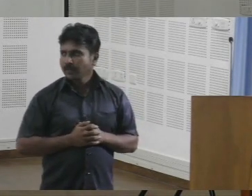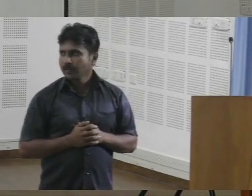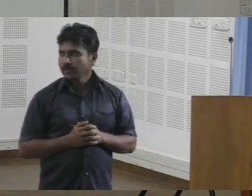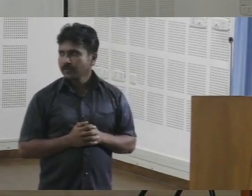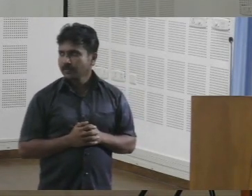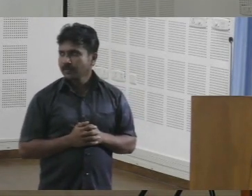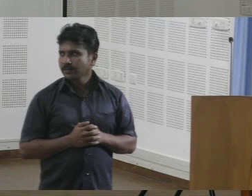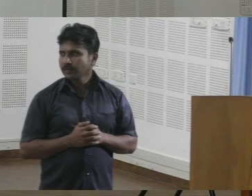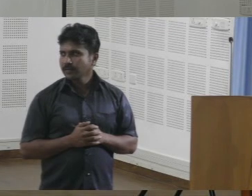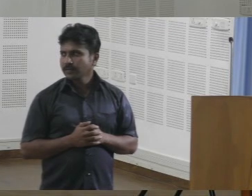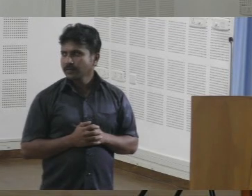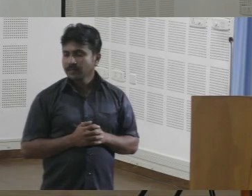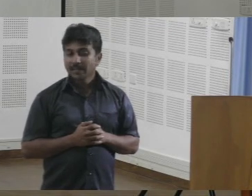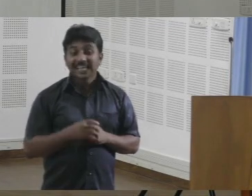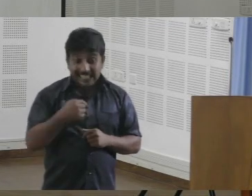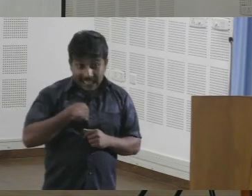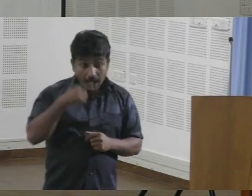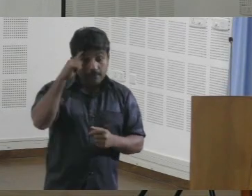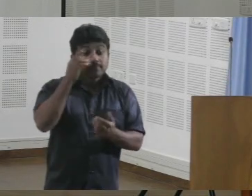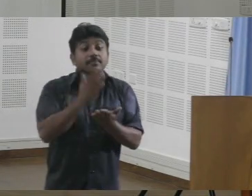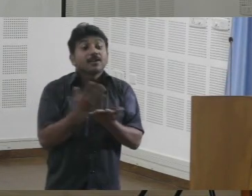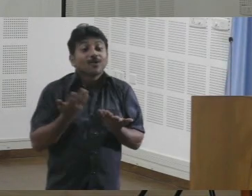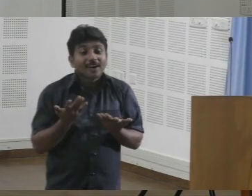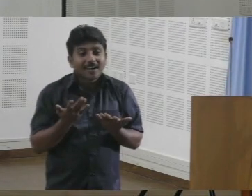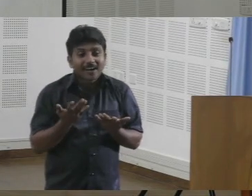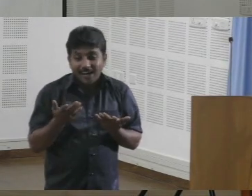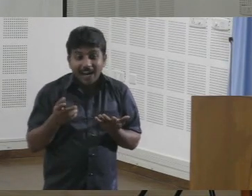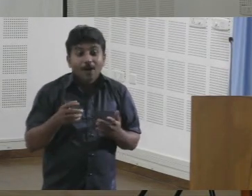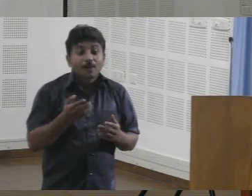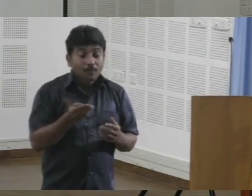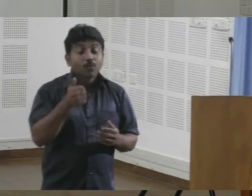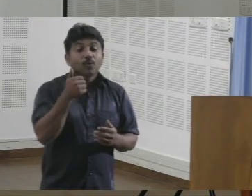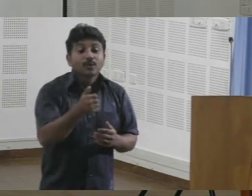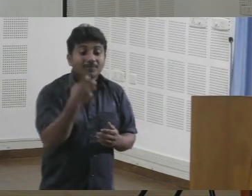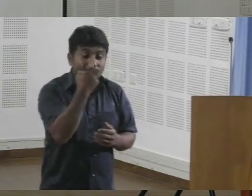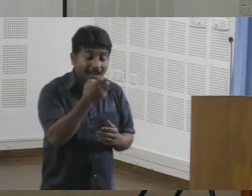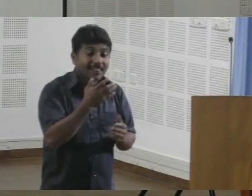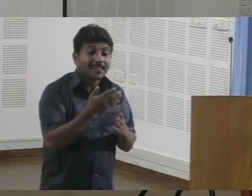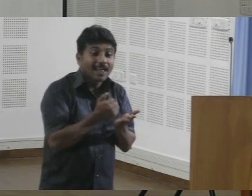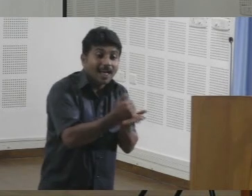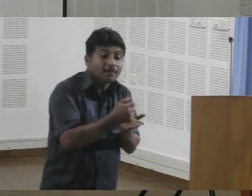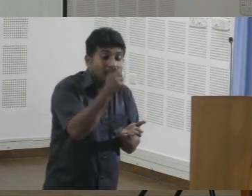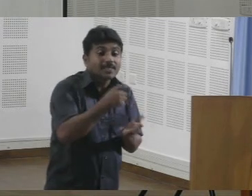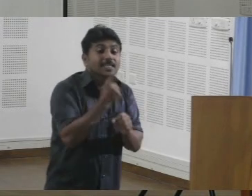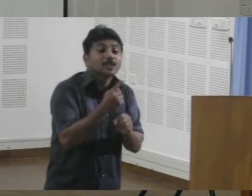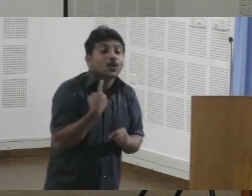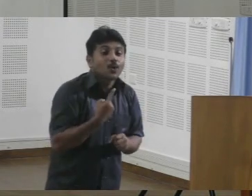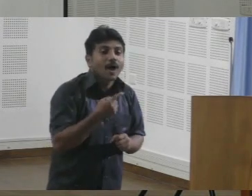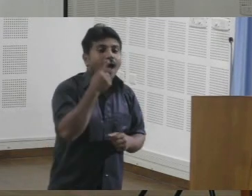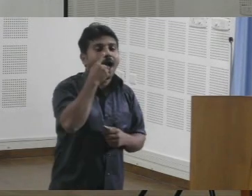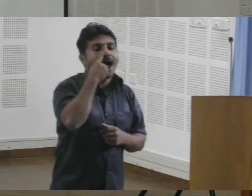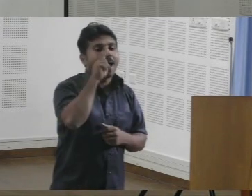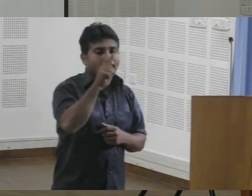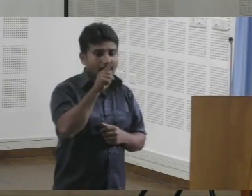പിന്നെ ഞാൻ വിശ്വസിക്കുന്നത് ഒരമ്മ തന്നെയാണ് ഏറ്റവും വലിയ തെറാപ്പിസ്റ്റ് എന്നാണ്. അതേപോലെ സ്നേഹം തന്നെയാണ്